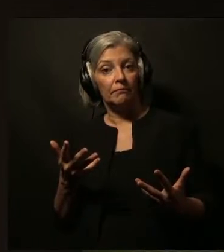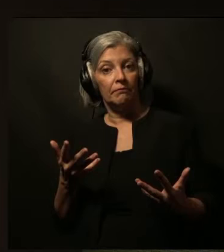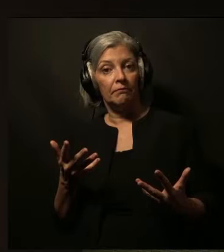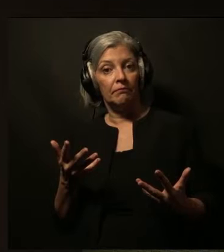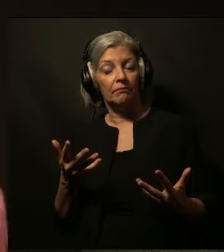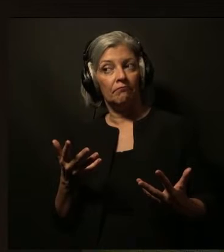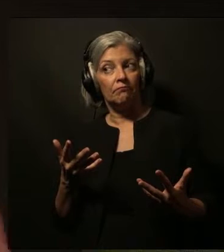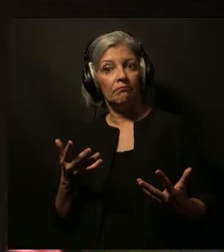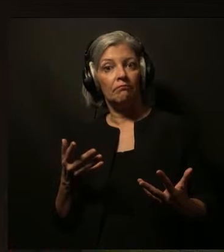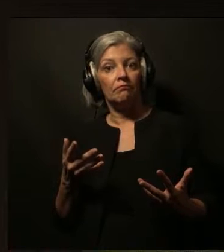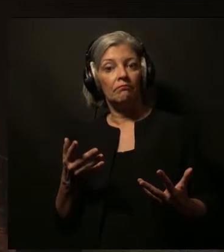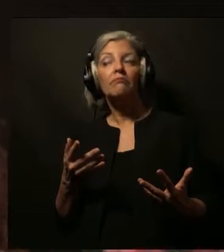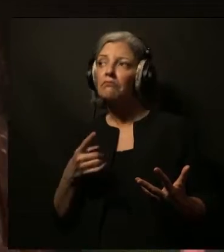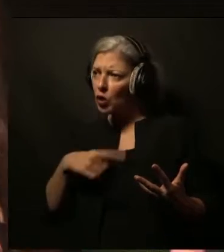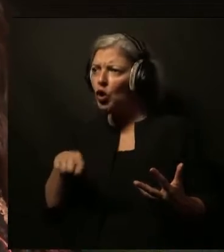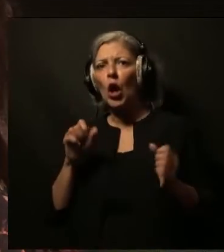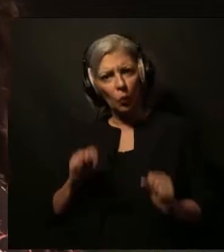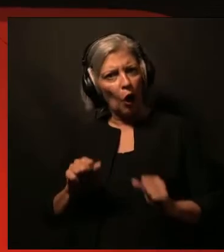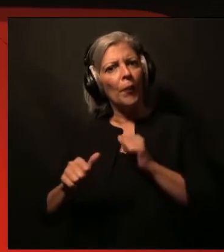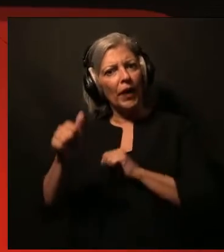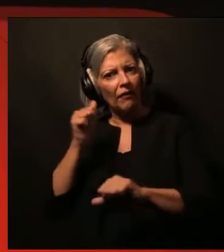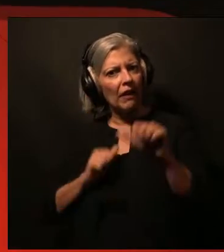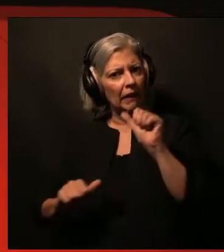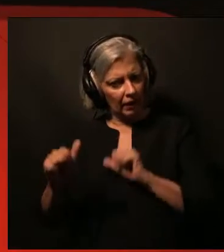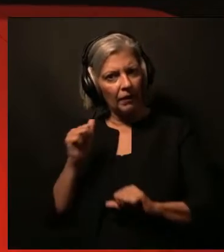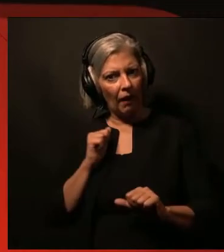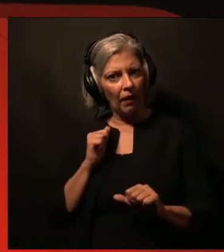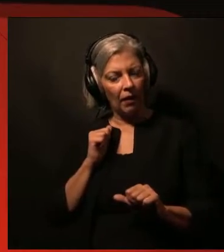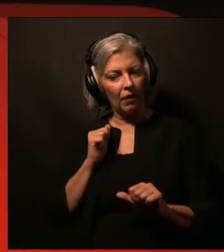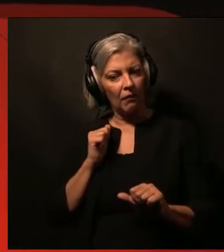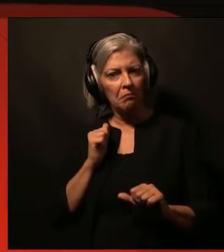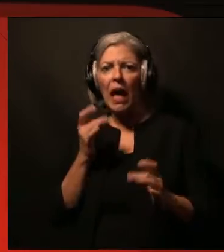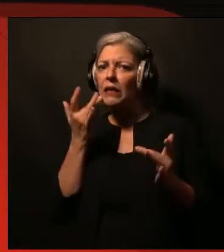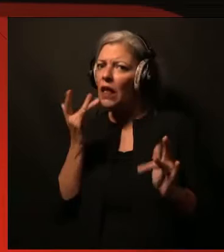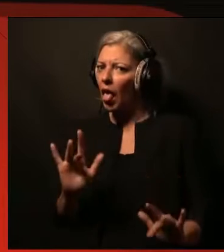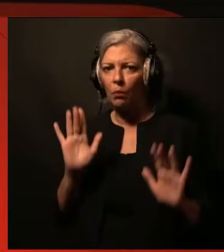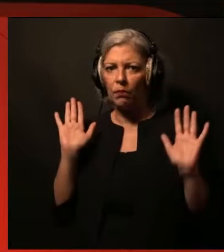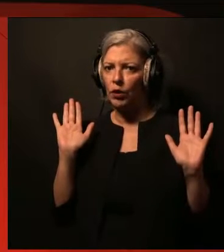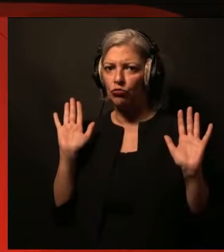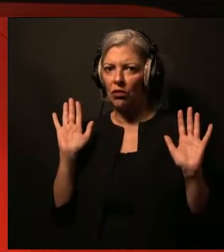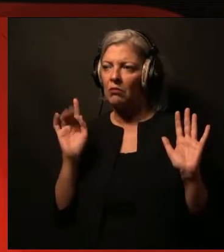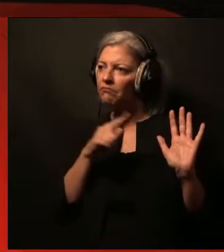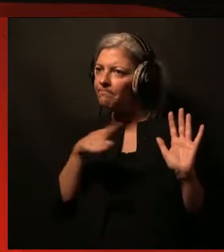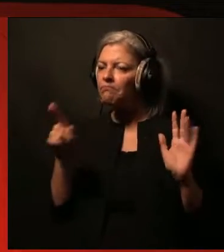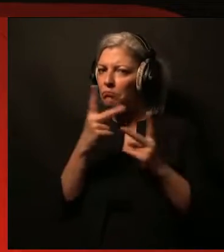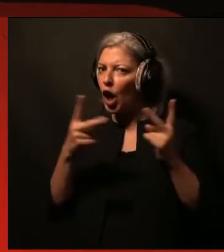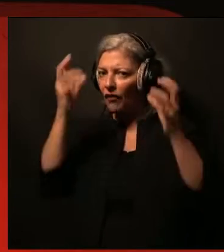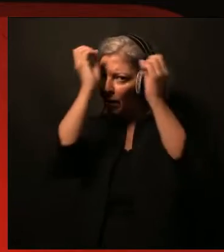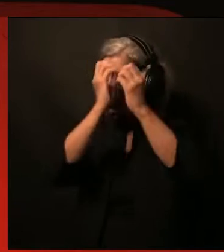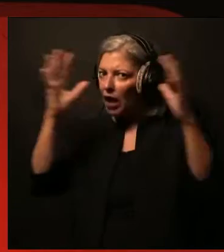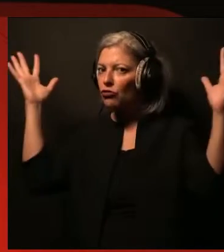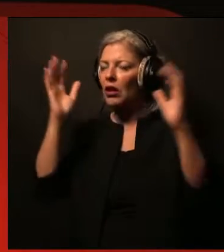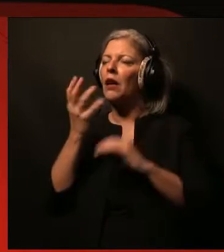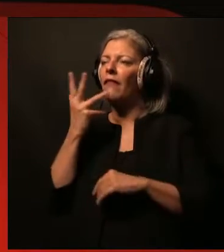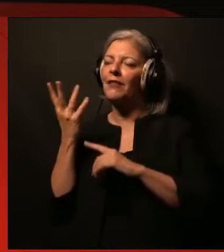possiamo prevenire oggi Prevenire è molto più semplice di quello che potete immaginare e vi farò